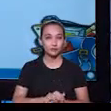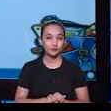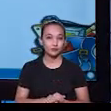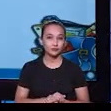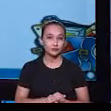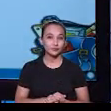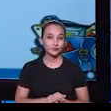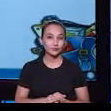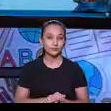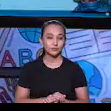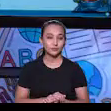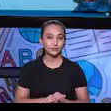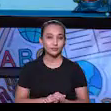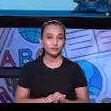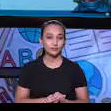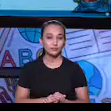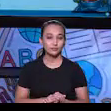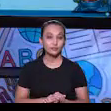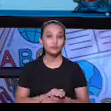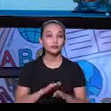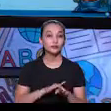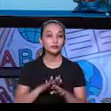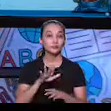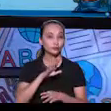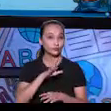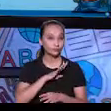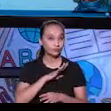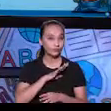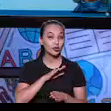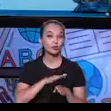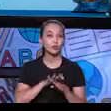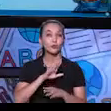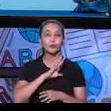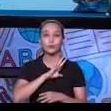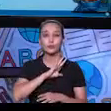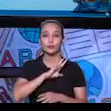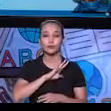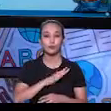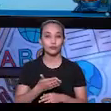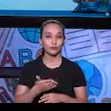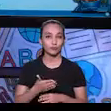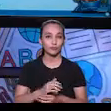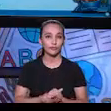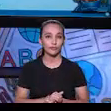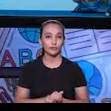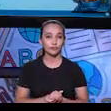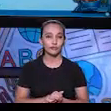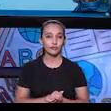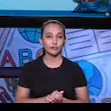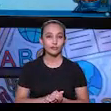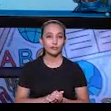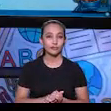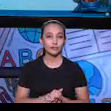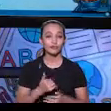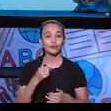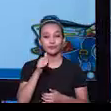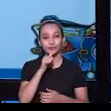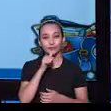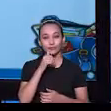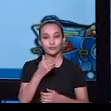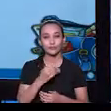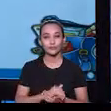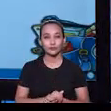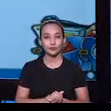«Уткян самон филляр». Совершилось и не совершилось. «Баджарльген» ва «баджарльмеген». Давайте